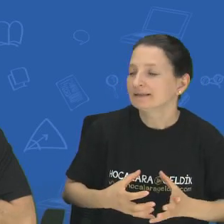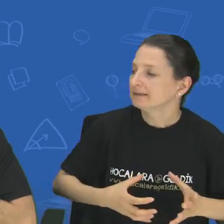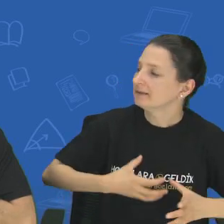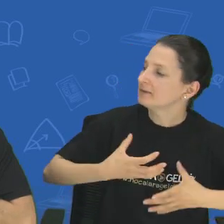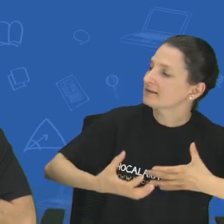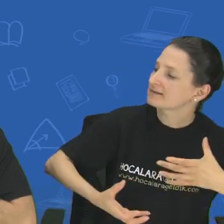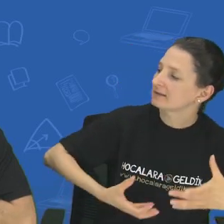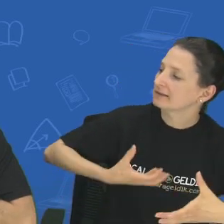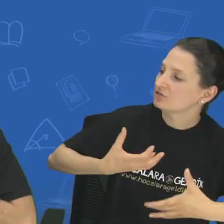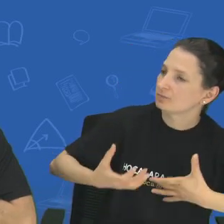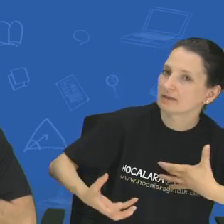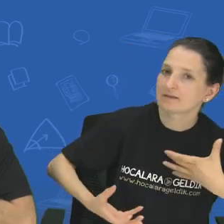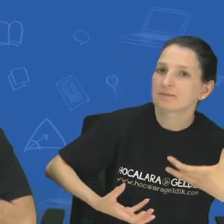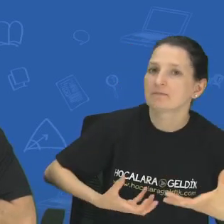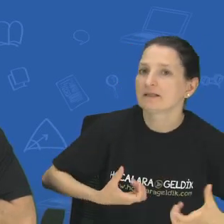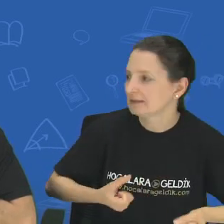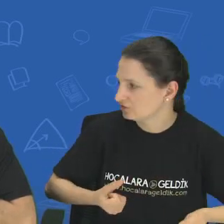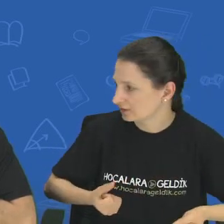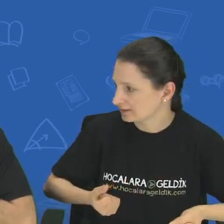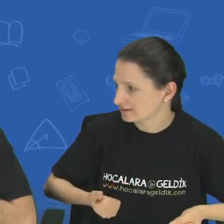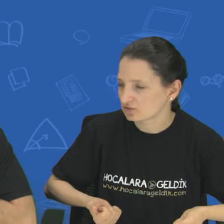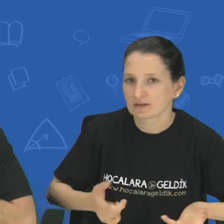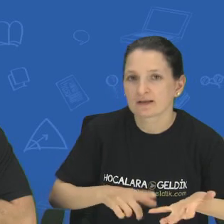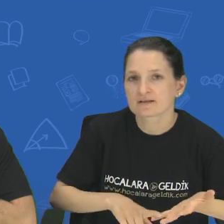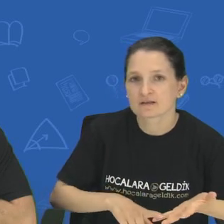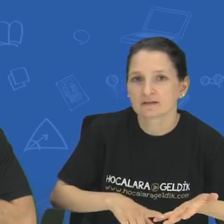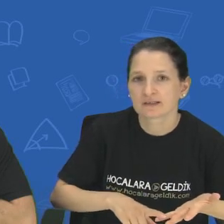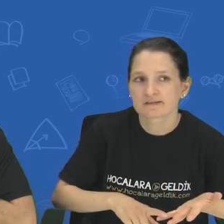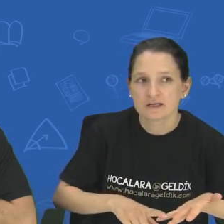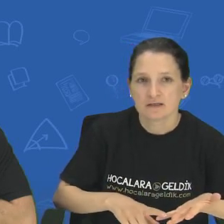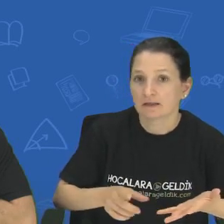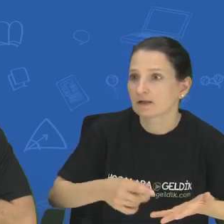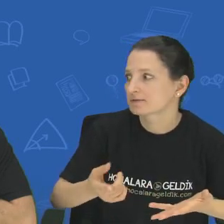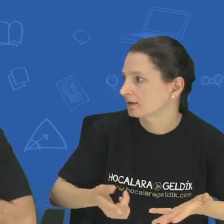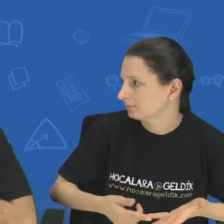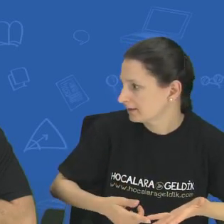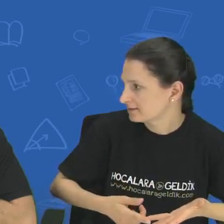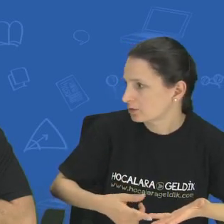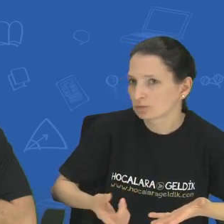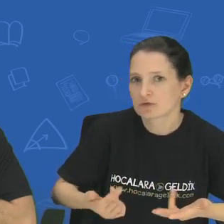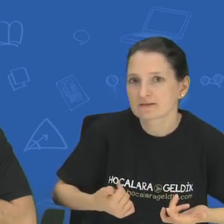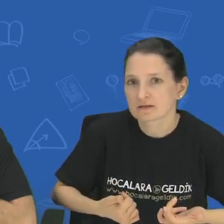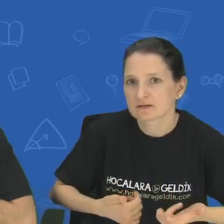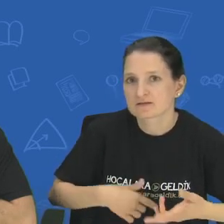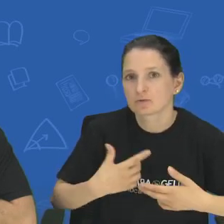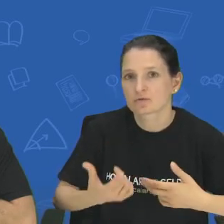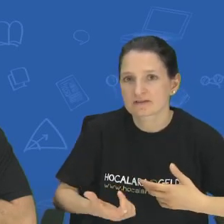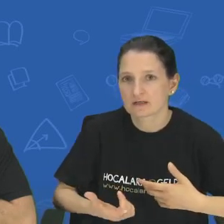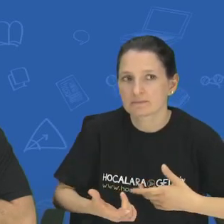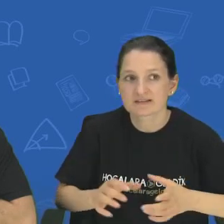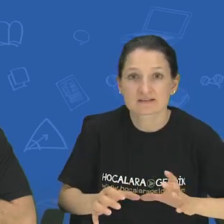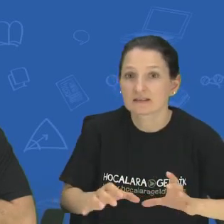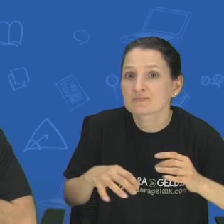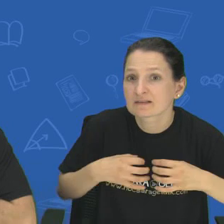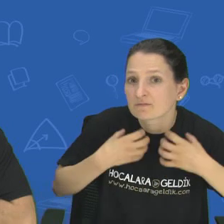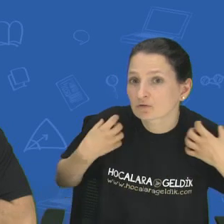gelen kimyasal değişimleri, tepkimeleri inceler aslında. İşte neden hastalanırız, neden hastalanmayız, ne olursa hastalanırız, ne olursa